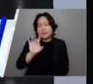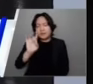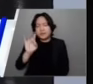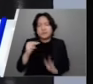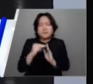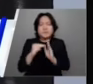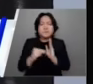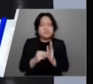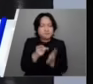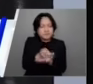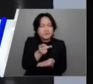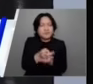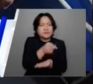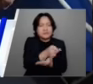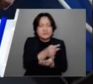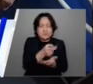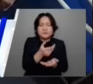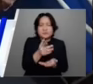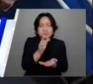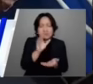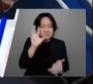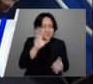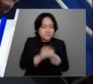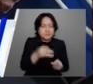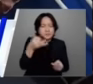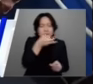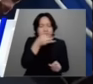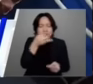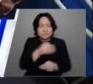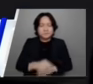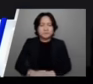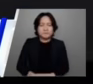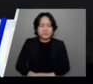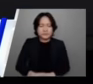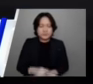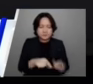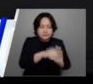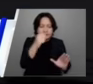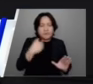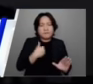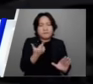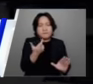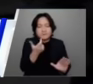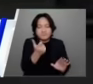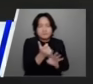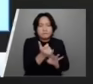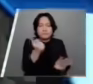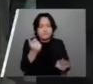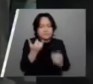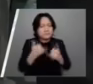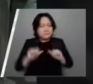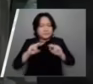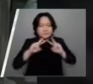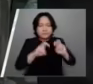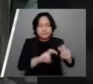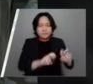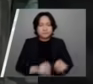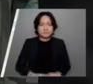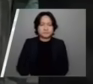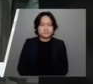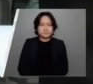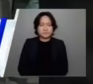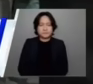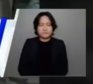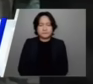hinihinalang shabu ang nasabat ng mga otoridad. May na-recover din na baril at mga bala. Patuloy ang investigasyon. Wala na